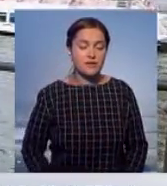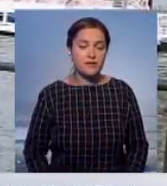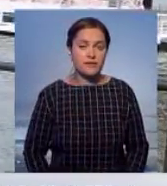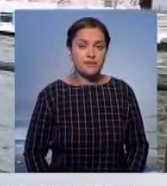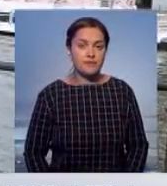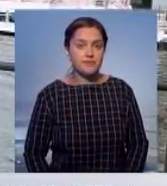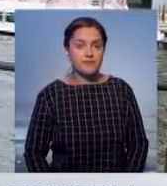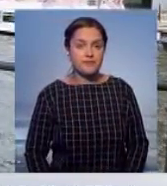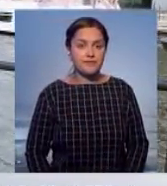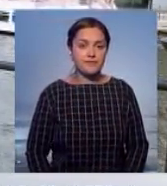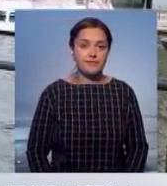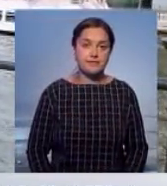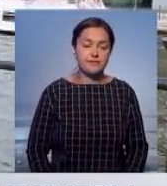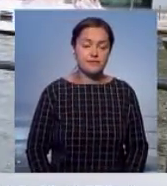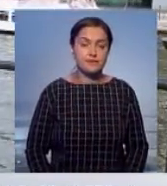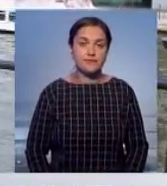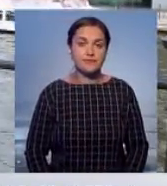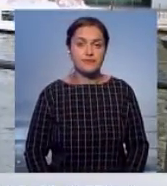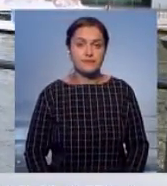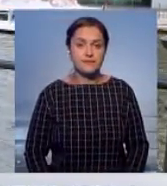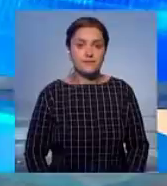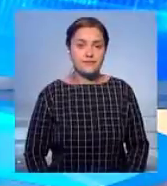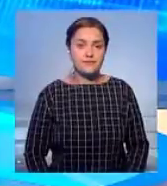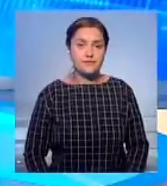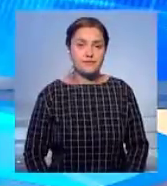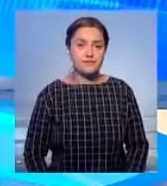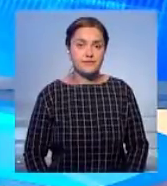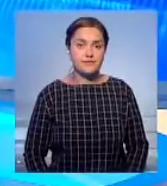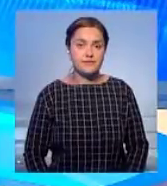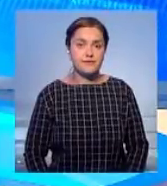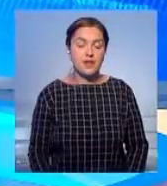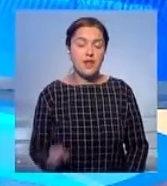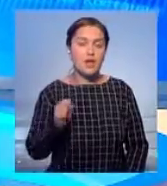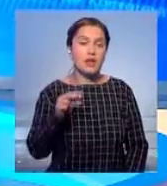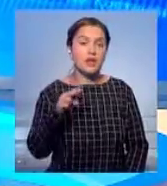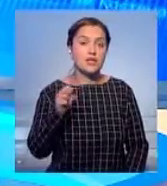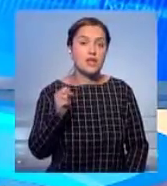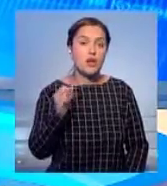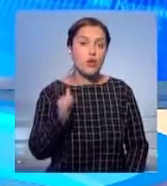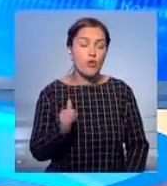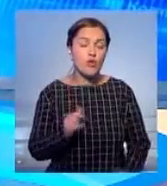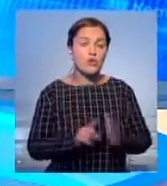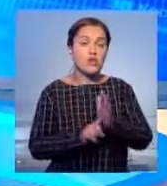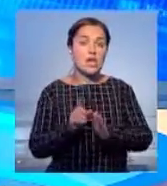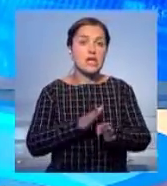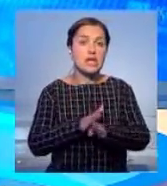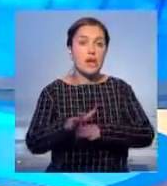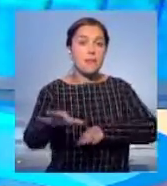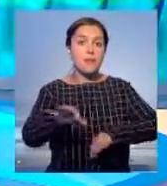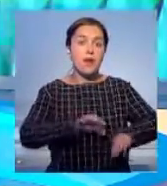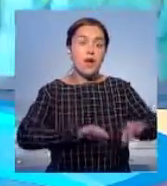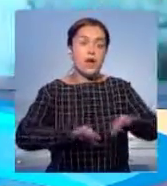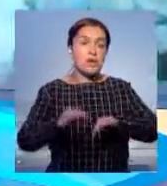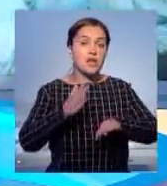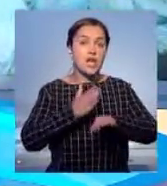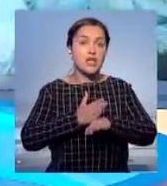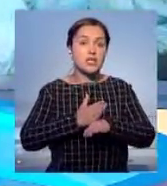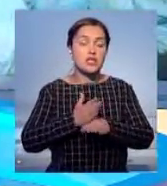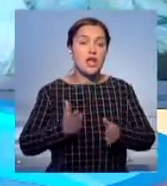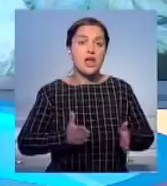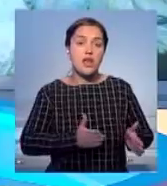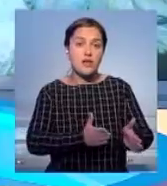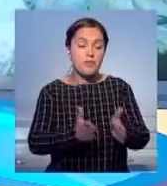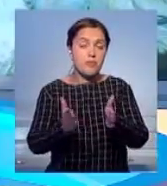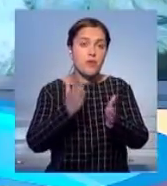Лавриновский, Хабар 24, Германия. В Актау началась реализация проекта «Скальная тропа». На протяжении